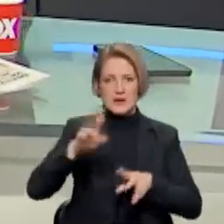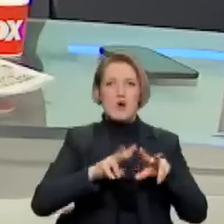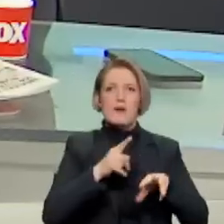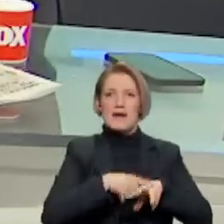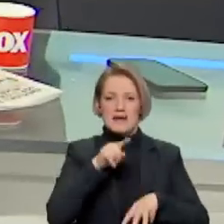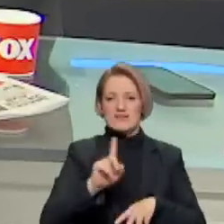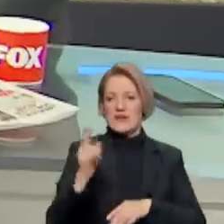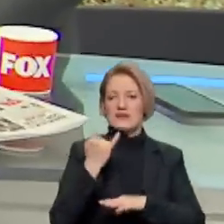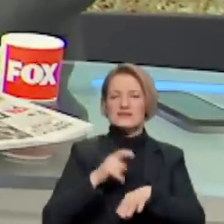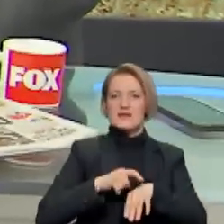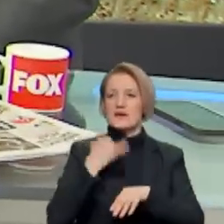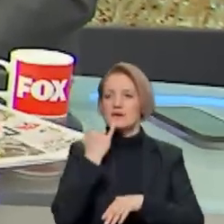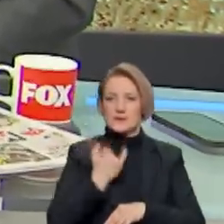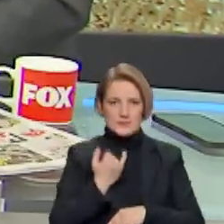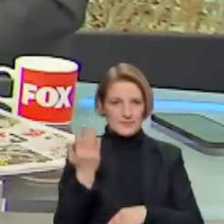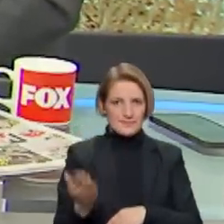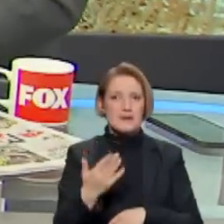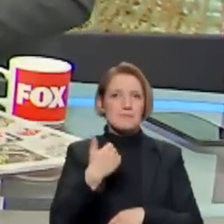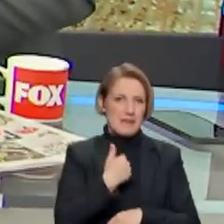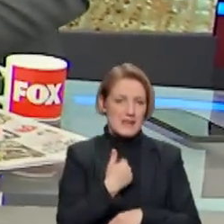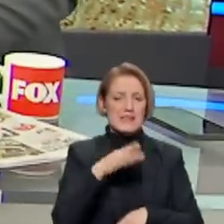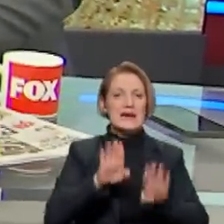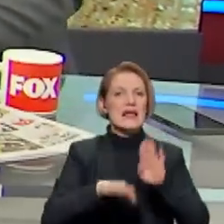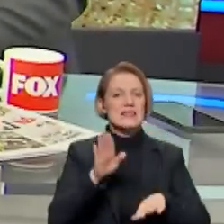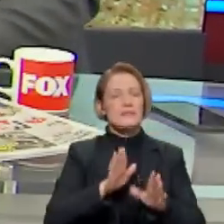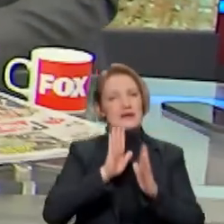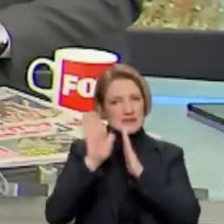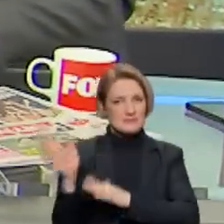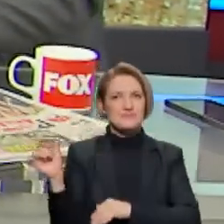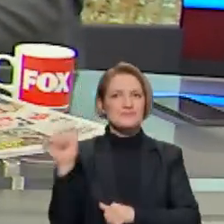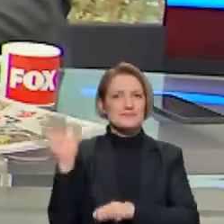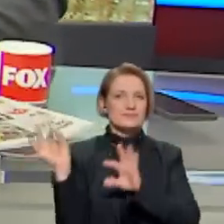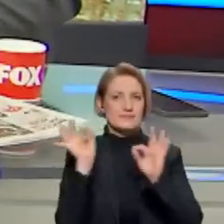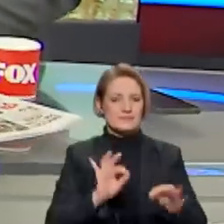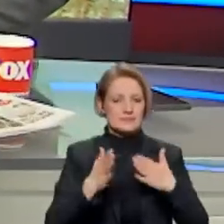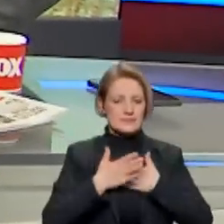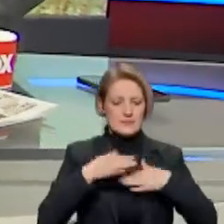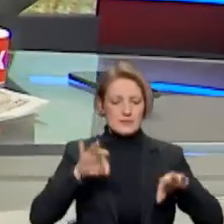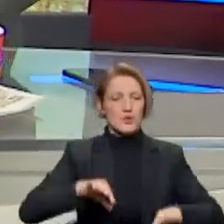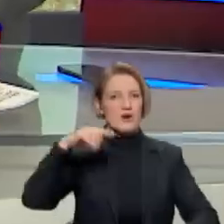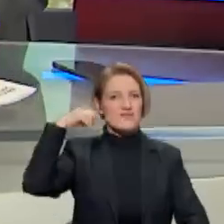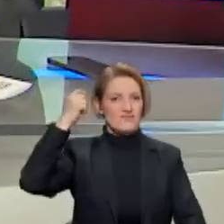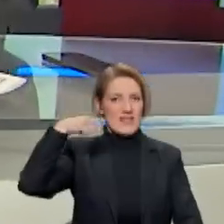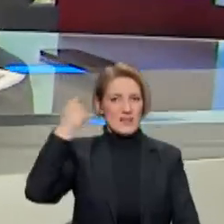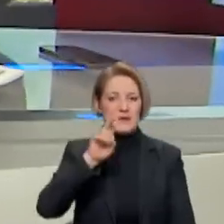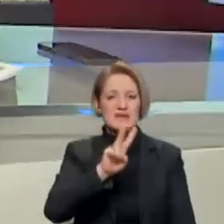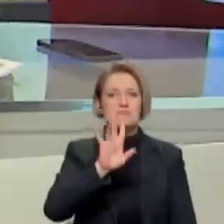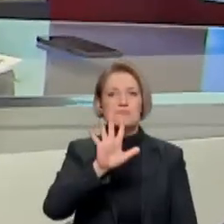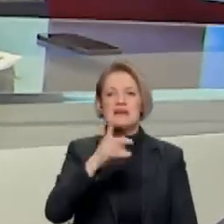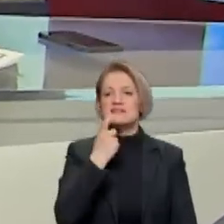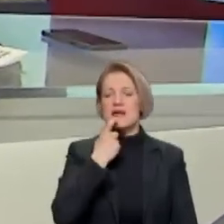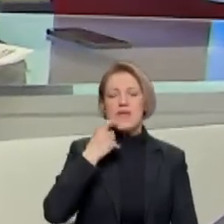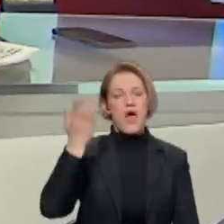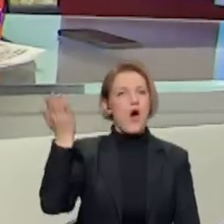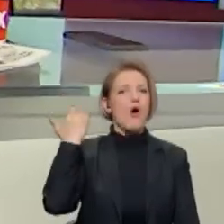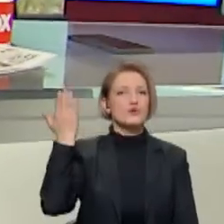Saat'teydi. Ben kendisiyle vedalaşacağım. Reklamların dönüşünde ben bu filmi 25 sene